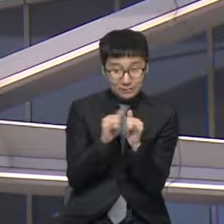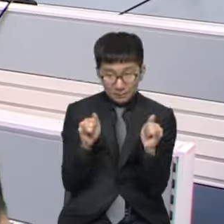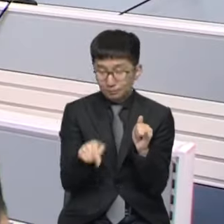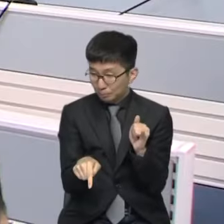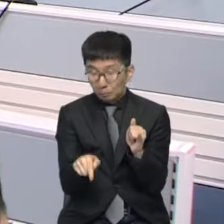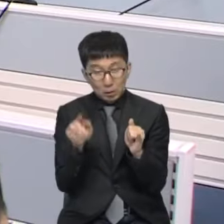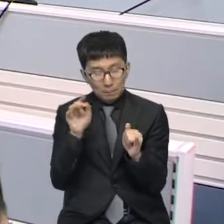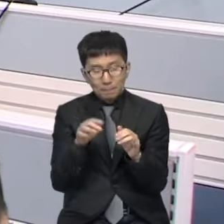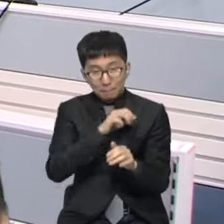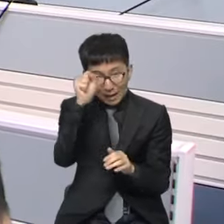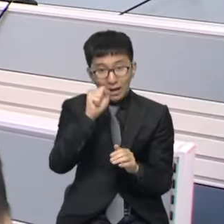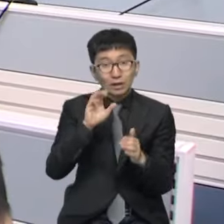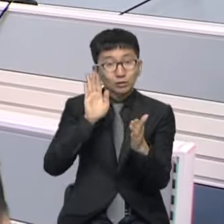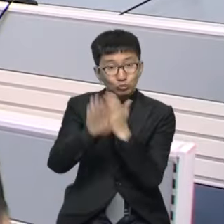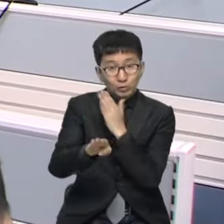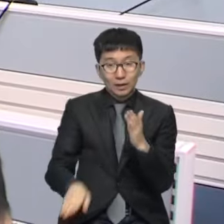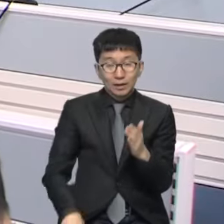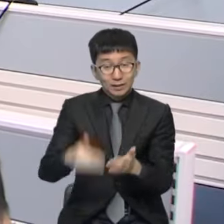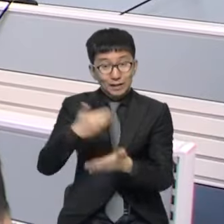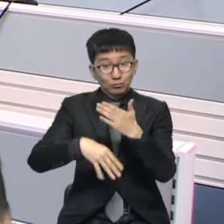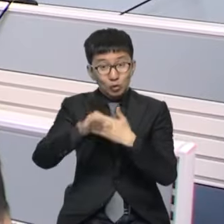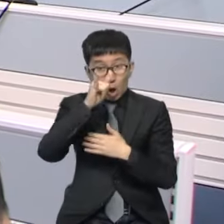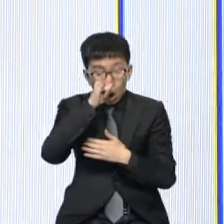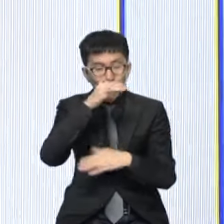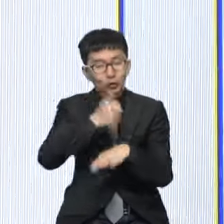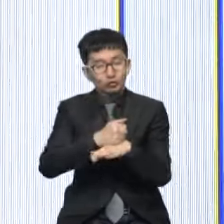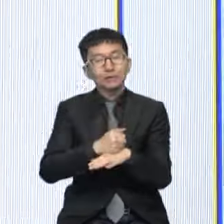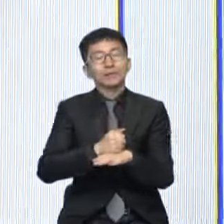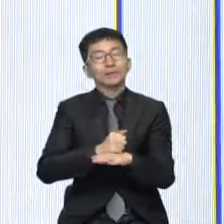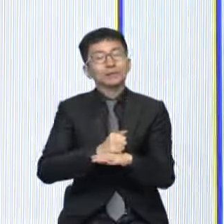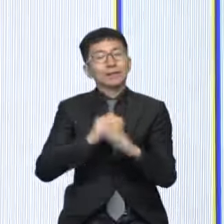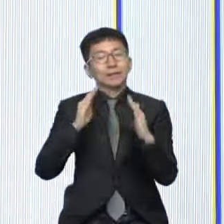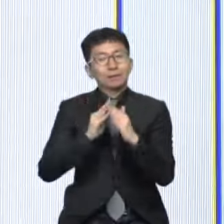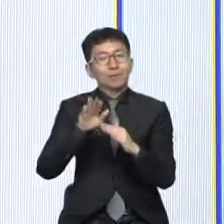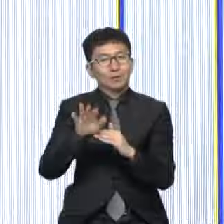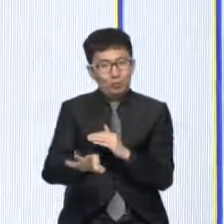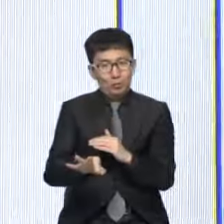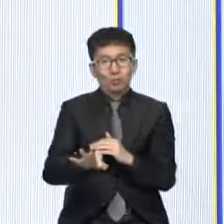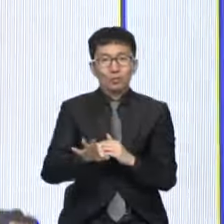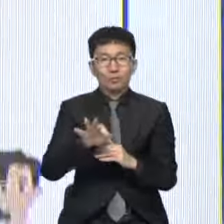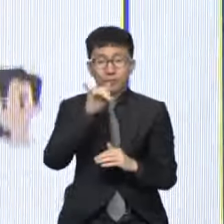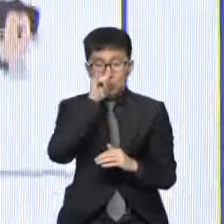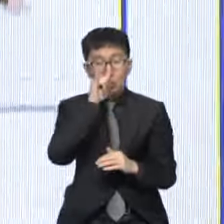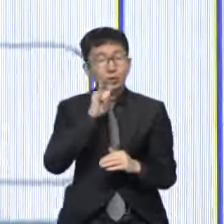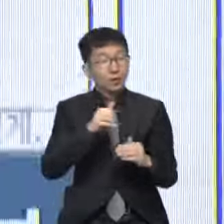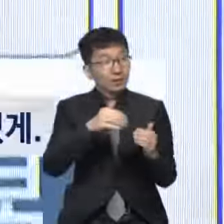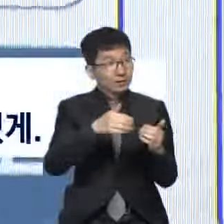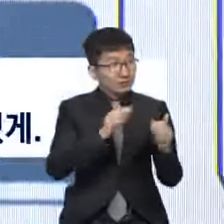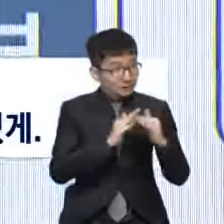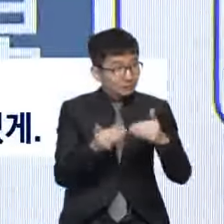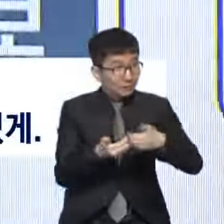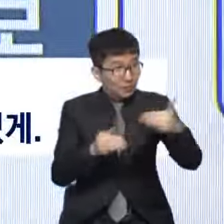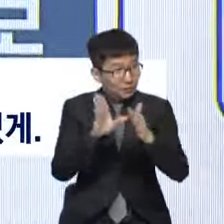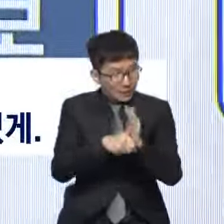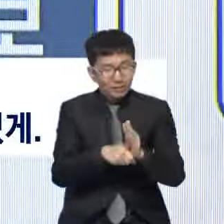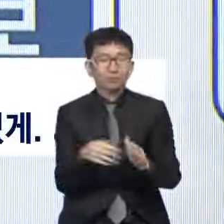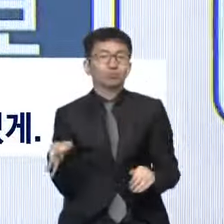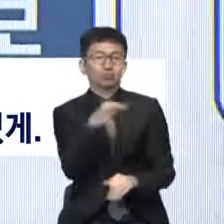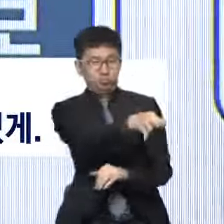지원하고 퇴거할 땐 그 차액에서 주거기간 임대료를 제하고 돌려주기로 했습니다. 경매에서